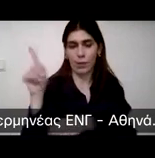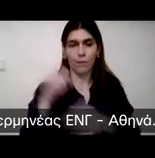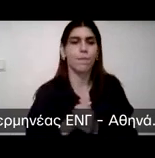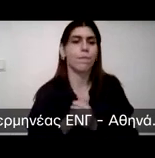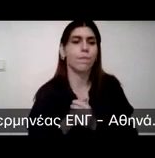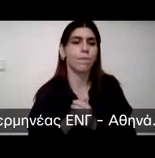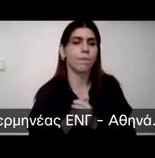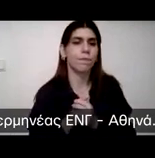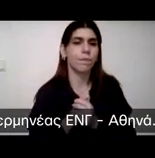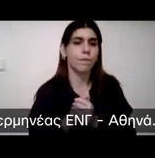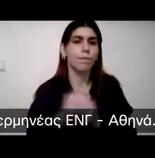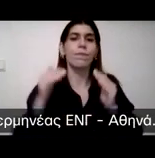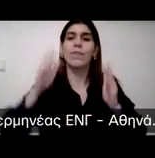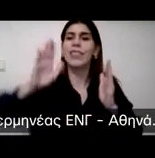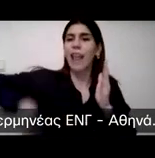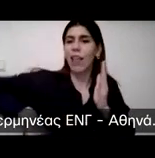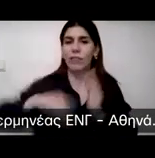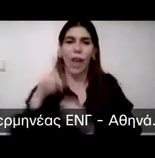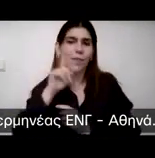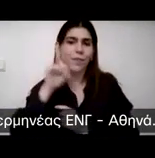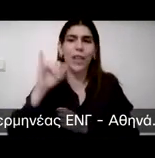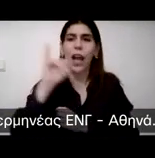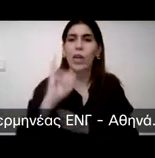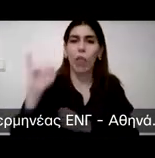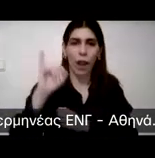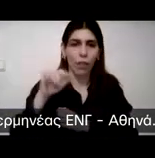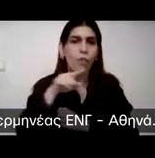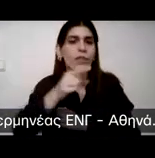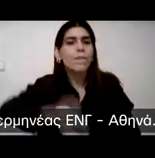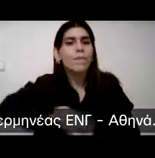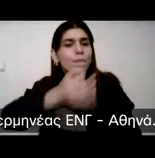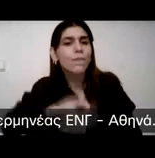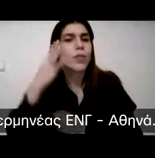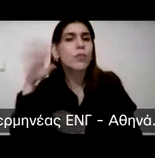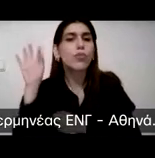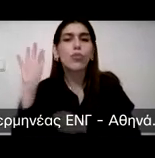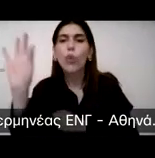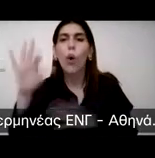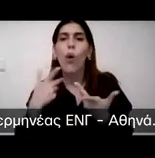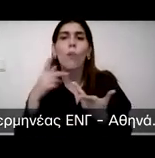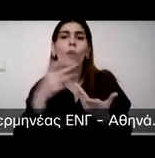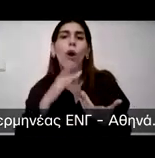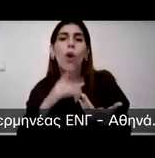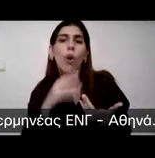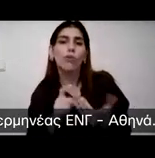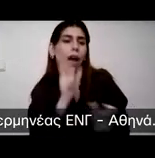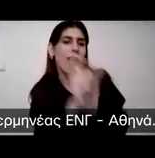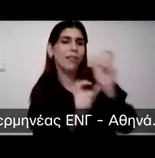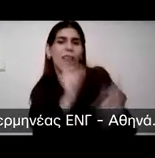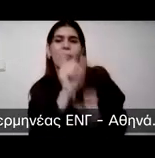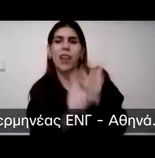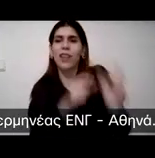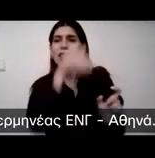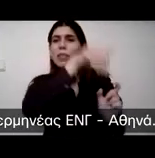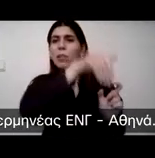Αριστοτέλειο Πανεπιστήμιο Θεσσαλονίκης, μας μιλήσει με τίτλο «Όψεις του γλωσσικού σεξισμού και ορισμένες αρχές για την αντιμετώπιση